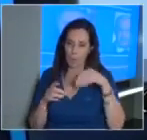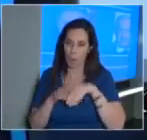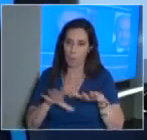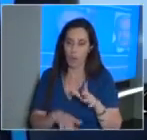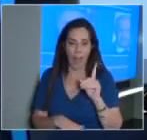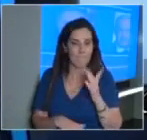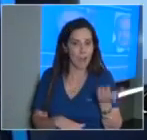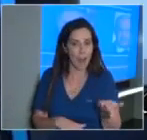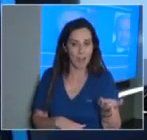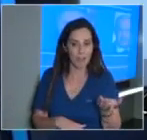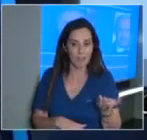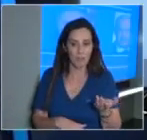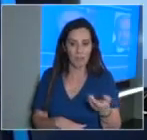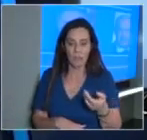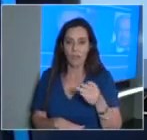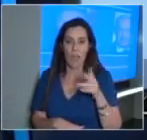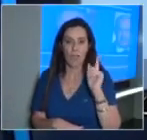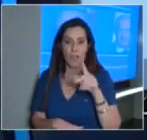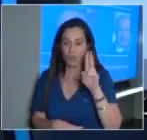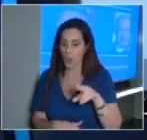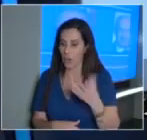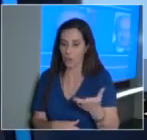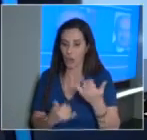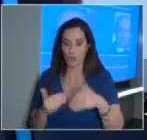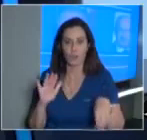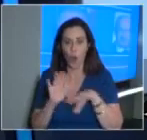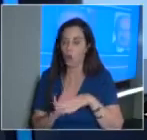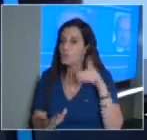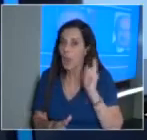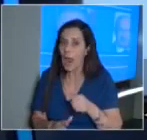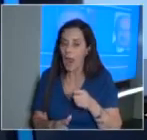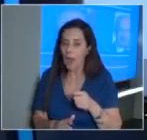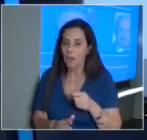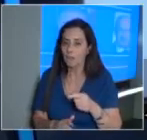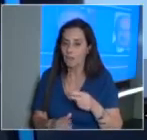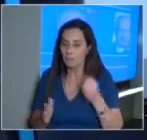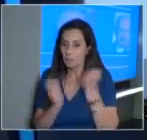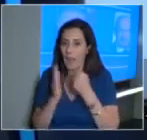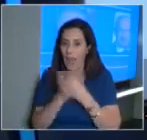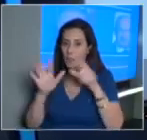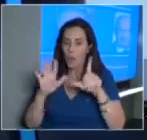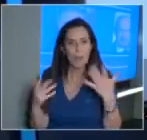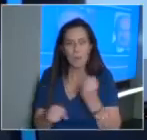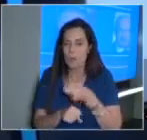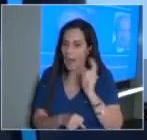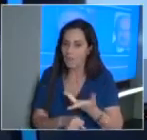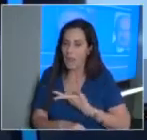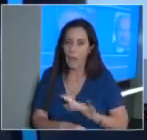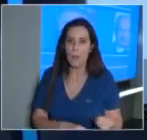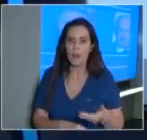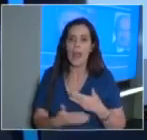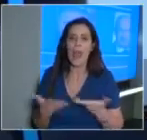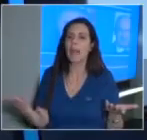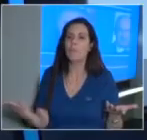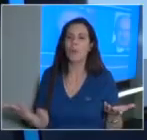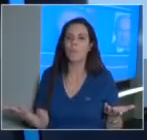הממשלה. אבל כשמונח על השולחן כרגע חוק שחייב לעבור את יולי על פי החלטת בגץ, אז אין מה לעשות, חייבים לקבל אותו. אין